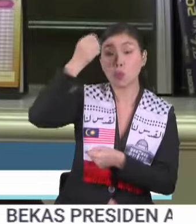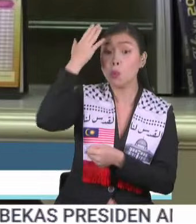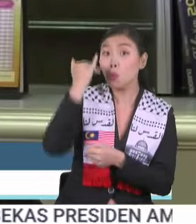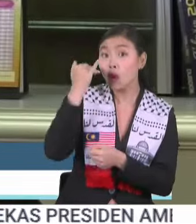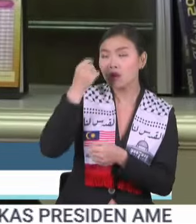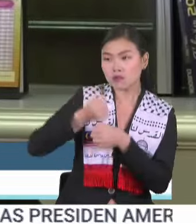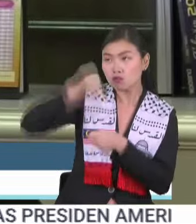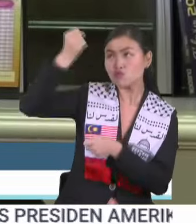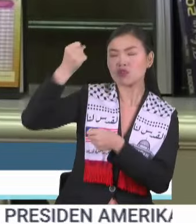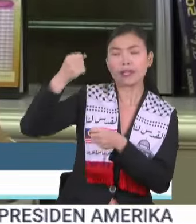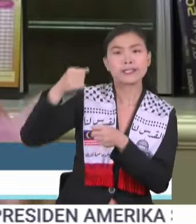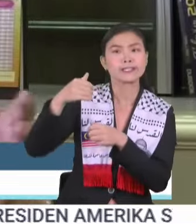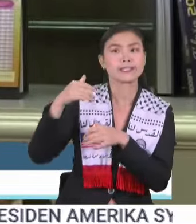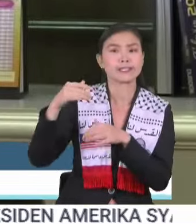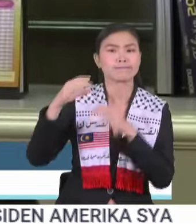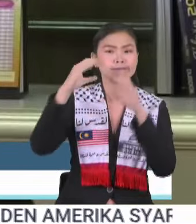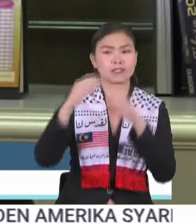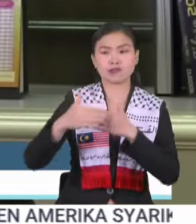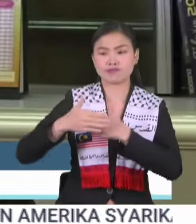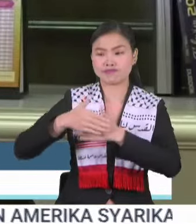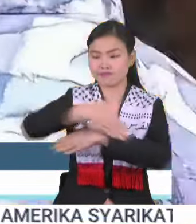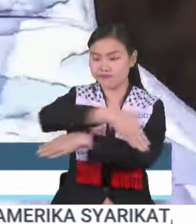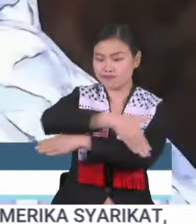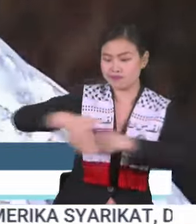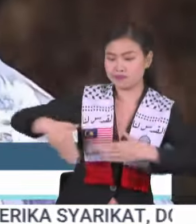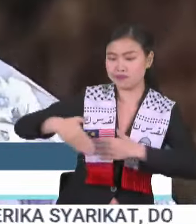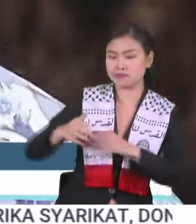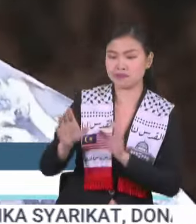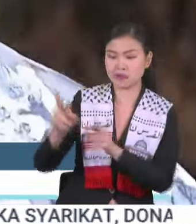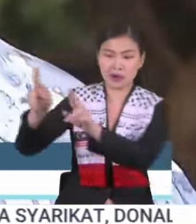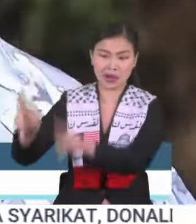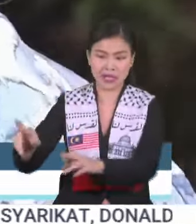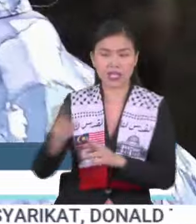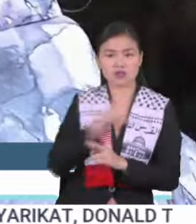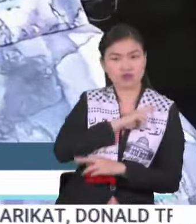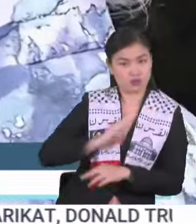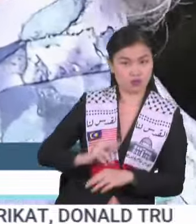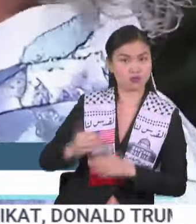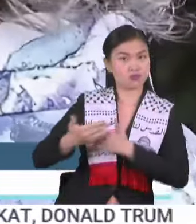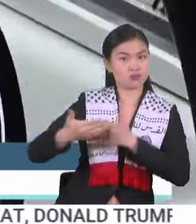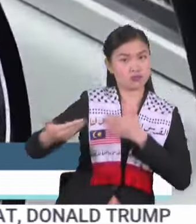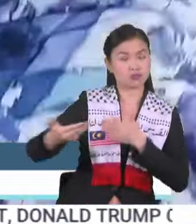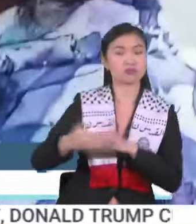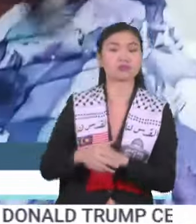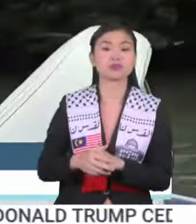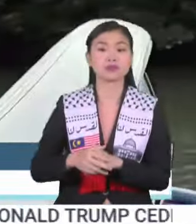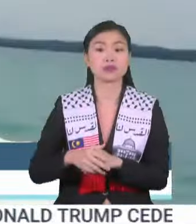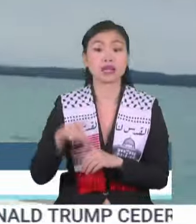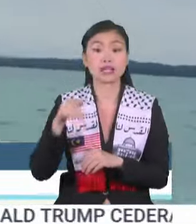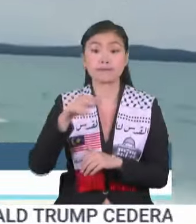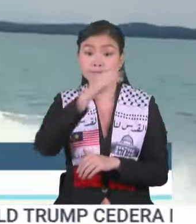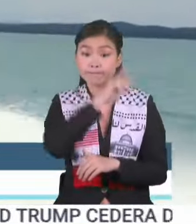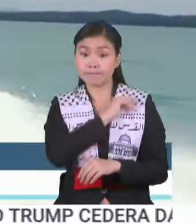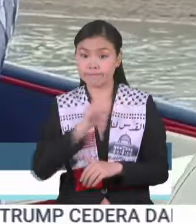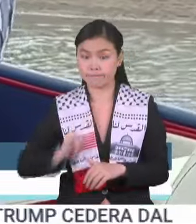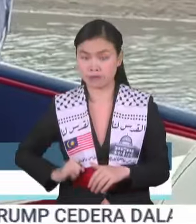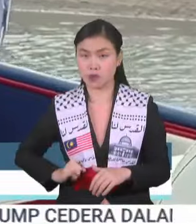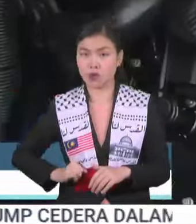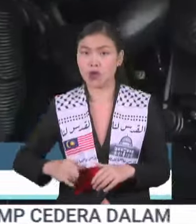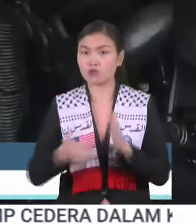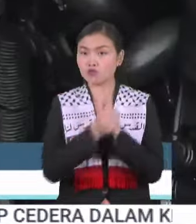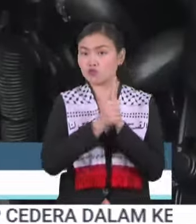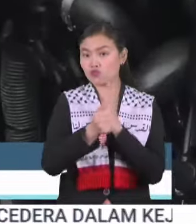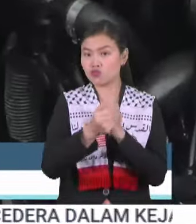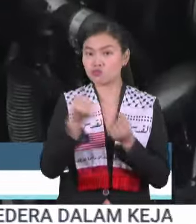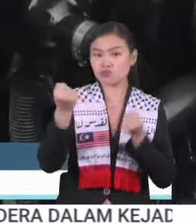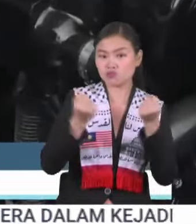yang menjauhkan raja dengan rakyat. Sultan Ibrahim juga cukup dikenali dengan kebolehan